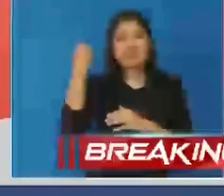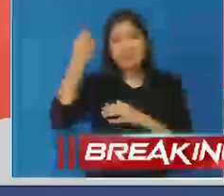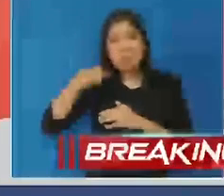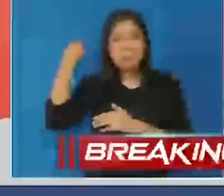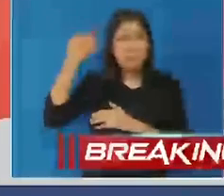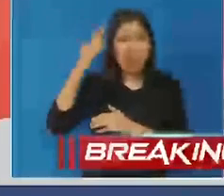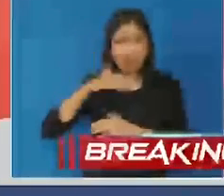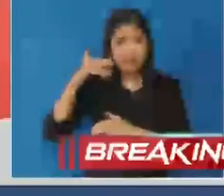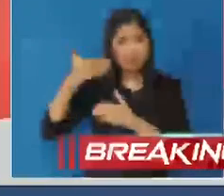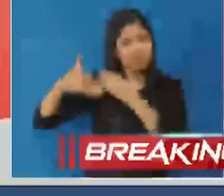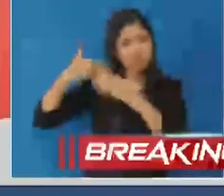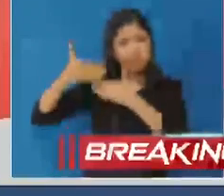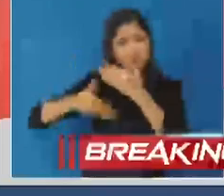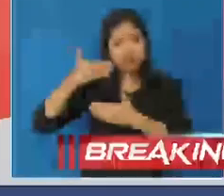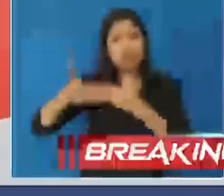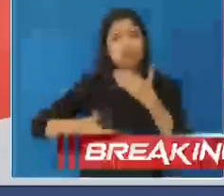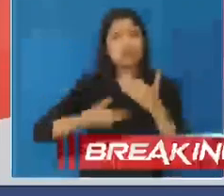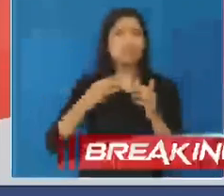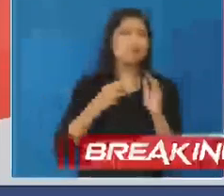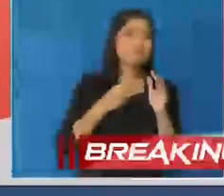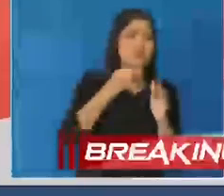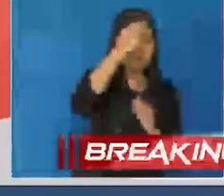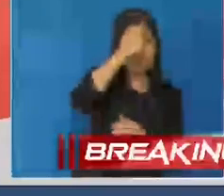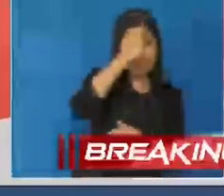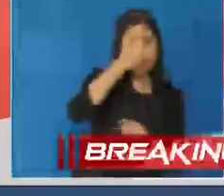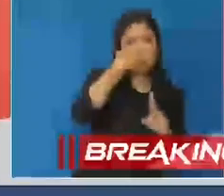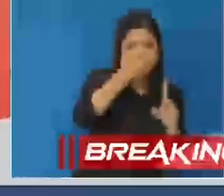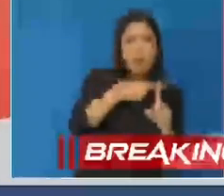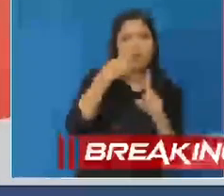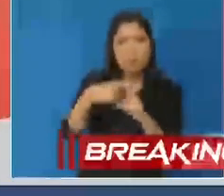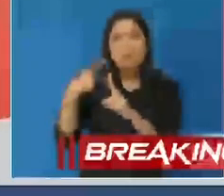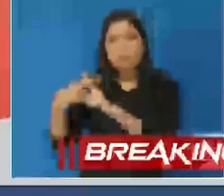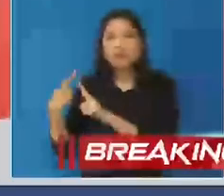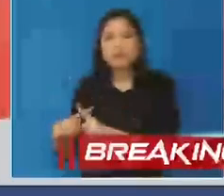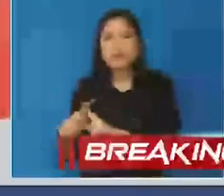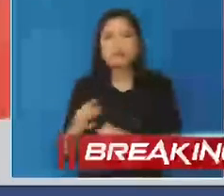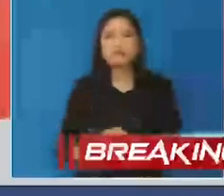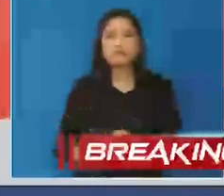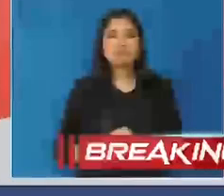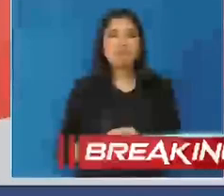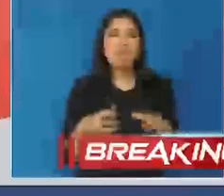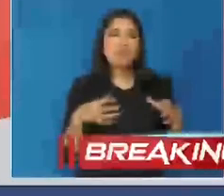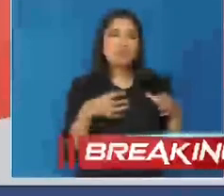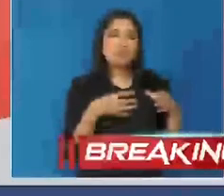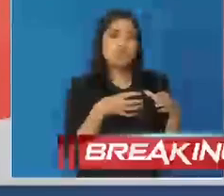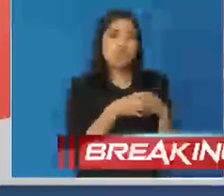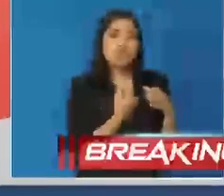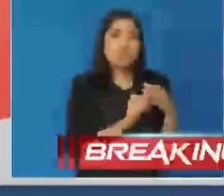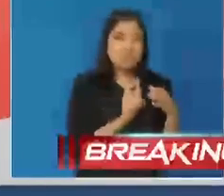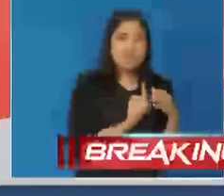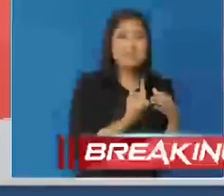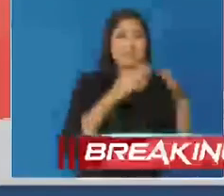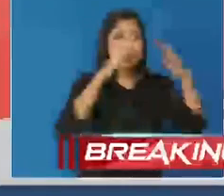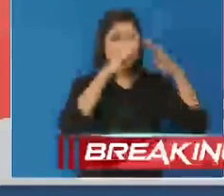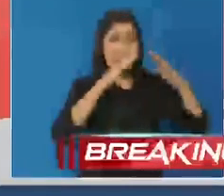kehari kasus yang kita hadapi semakin besar Hai isolasi diri di rumah itu menjadi